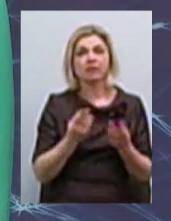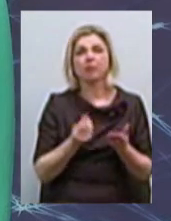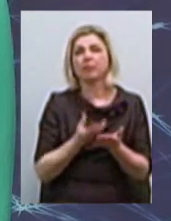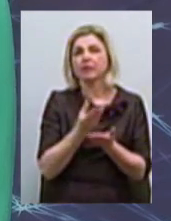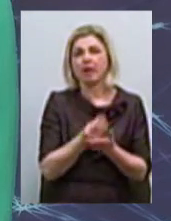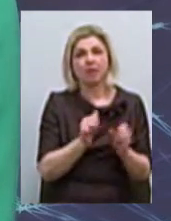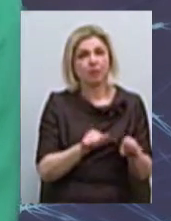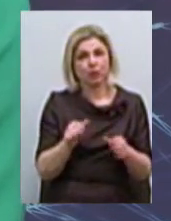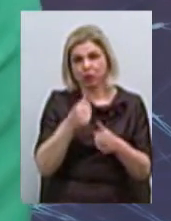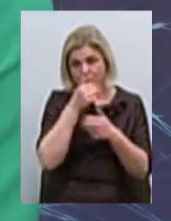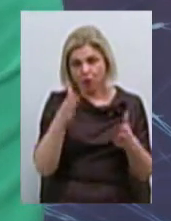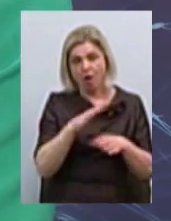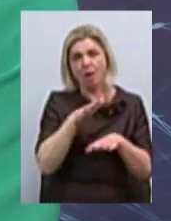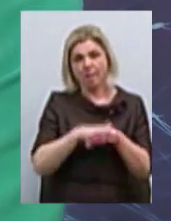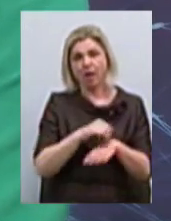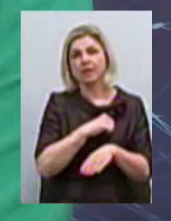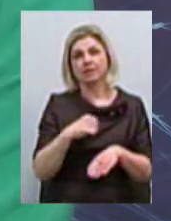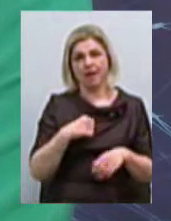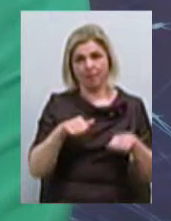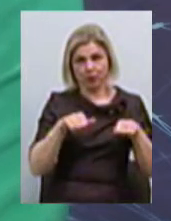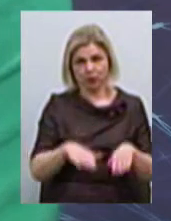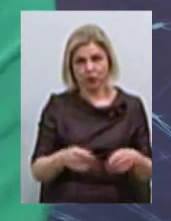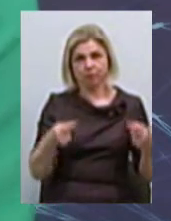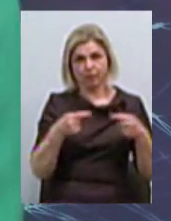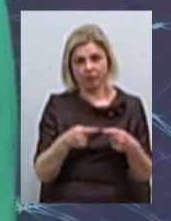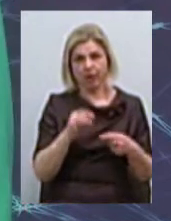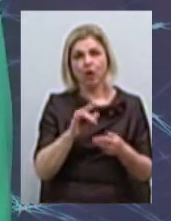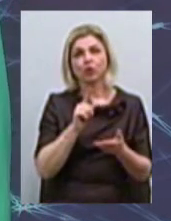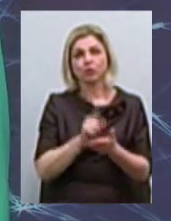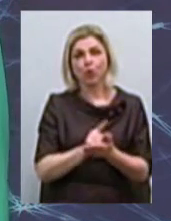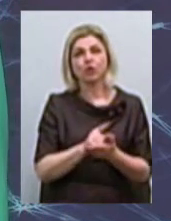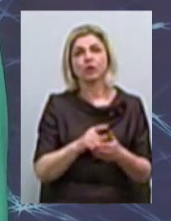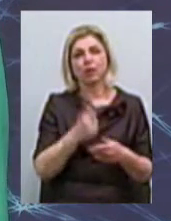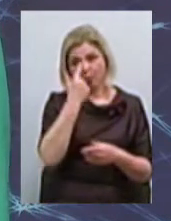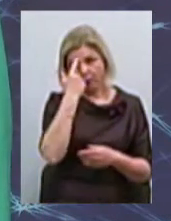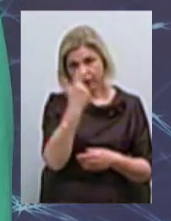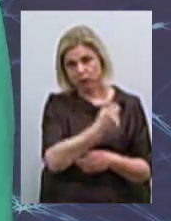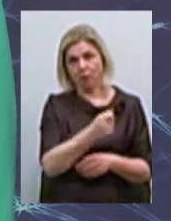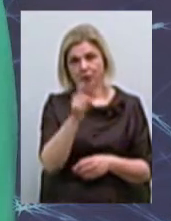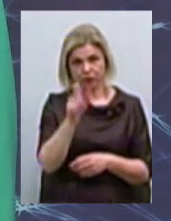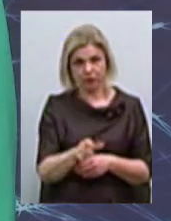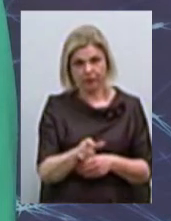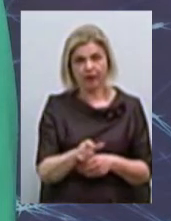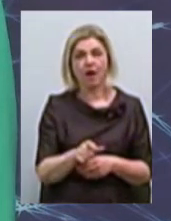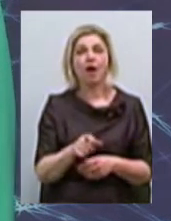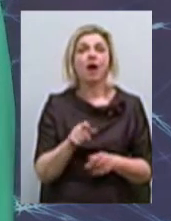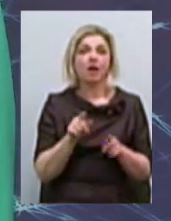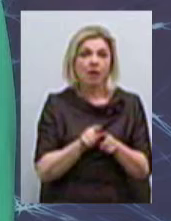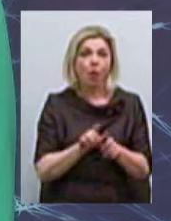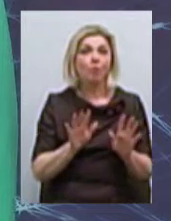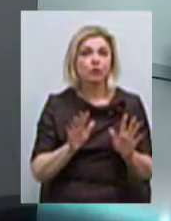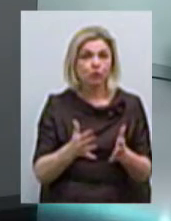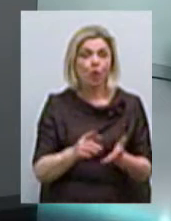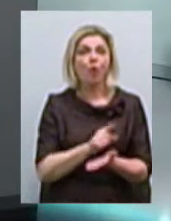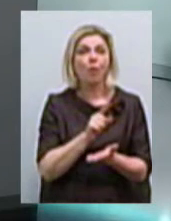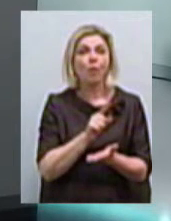сам визначає. Да, в цьому випадку він укладає угоду і повинен повідомити платника. У цьому випадку обов'язок